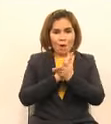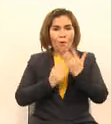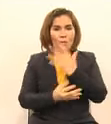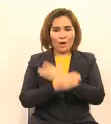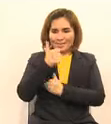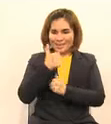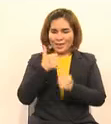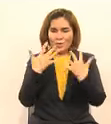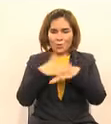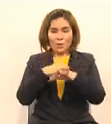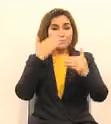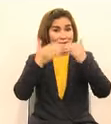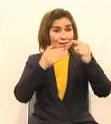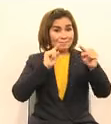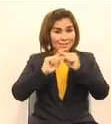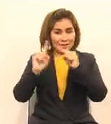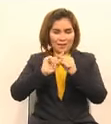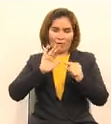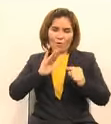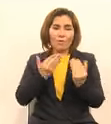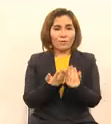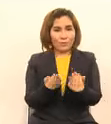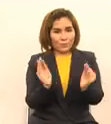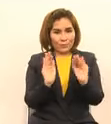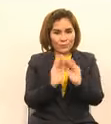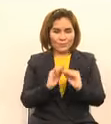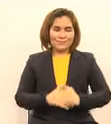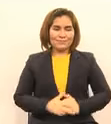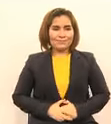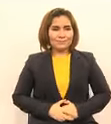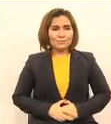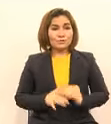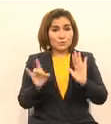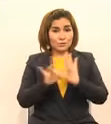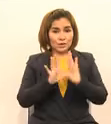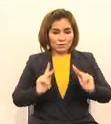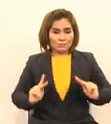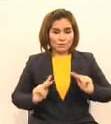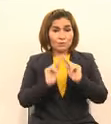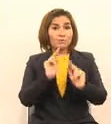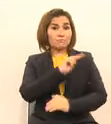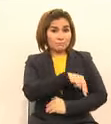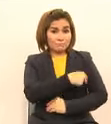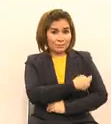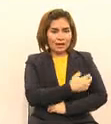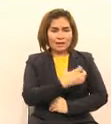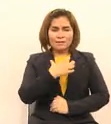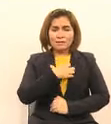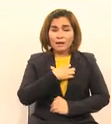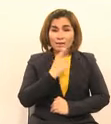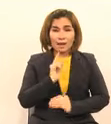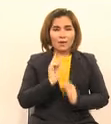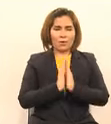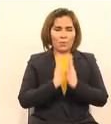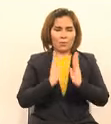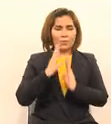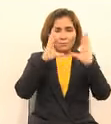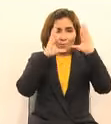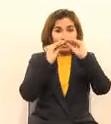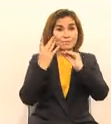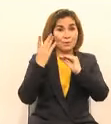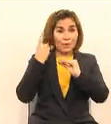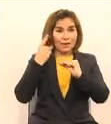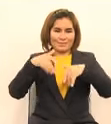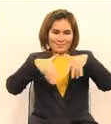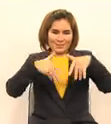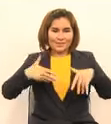ที่เราใช้เวลาร่วมกันครับสุดท้ายนี้นะครับของทางกระทรวงสาธารณสุขนะครับก็อยากจะขอบคุณเรื่องที่เกิดขึ้นเมื่อคืนนะครับเรื่องที่ประ